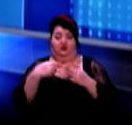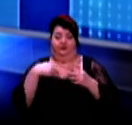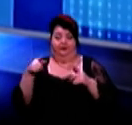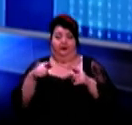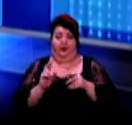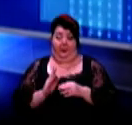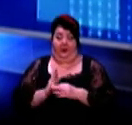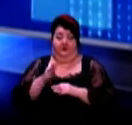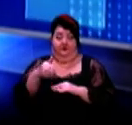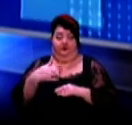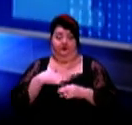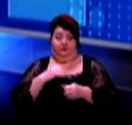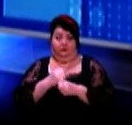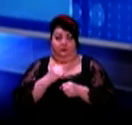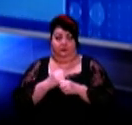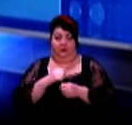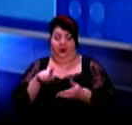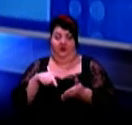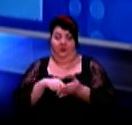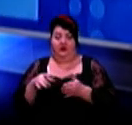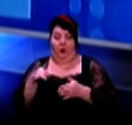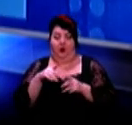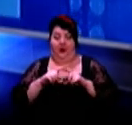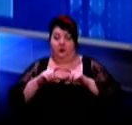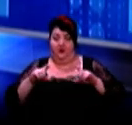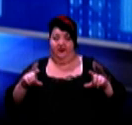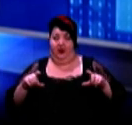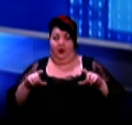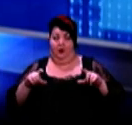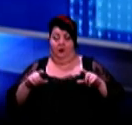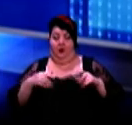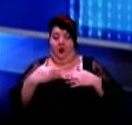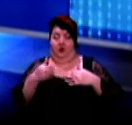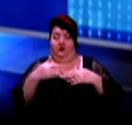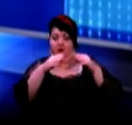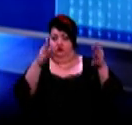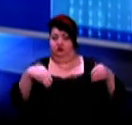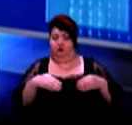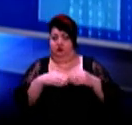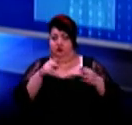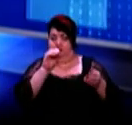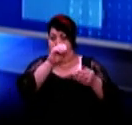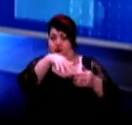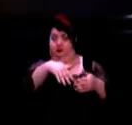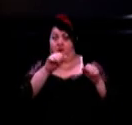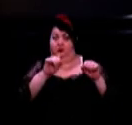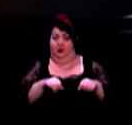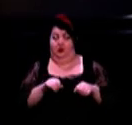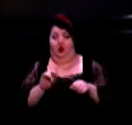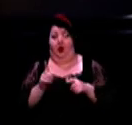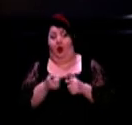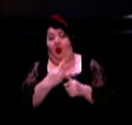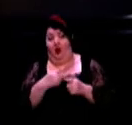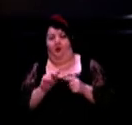знаходиться при вході в міськрайонну філію, але, можливо, через засоби електронного зв'язку. Як я вже казав, копії